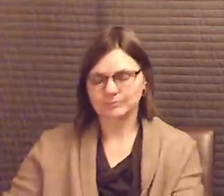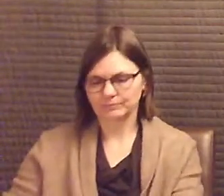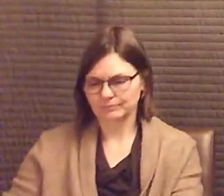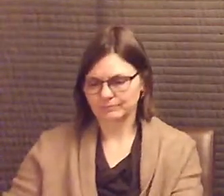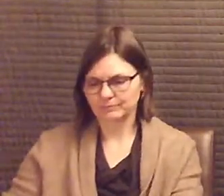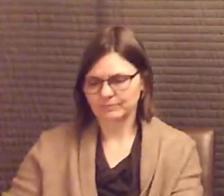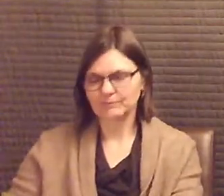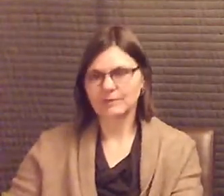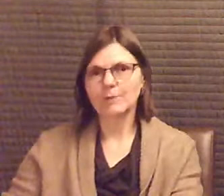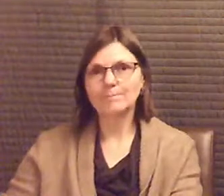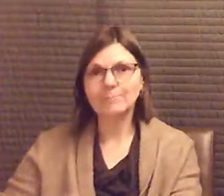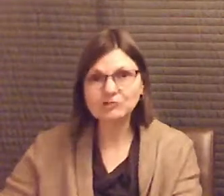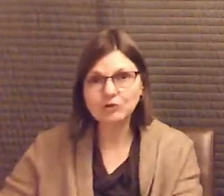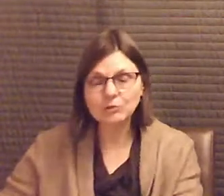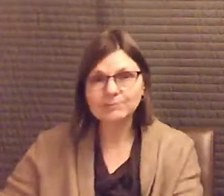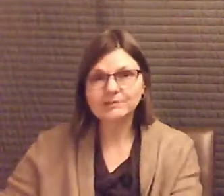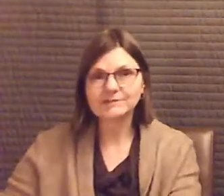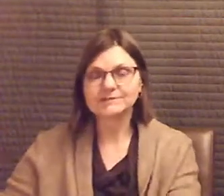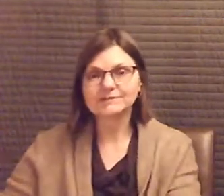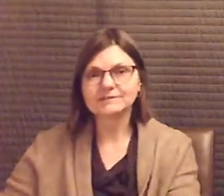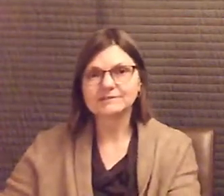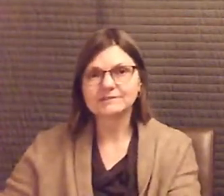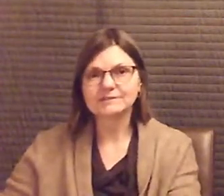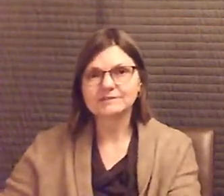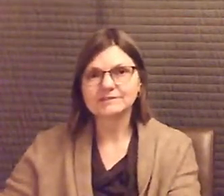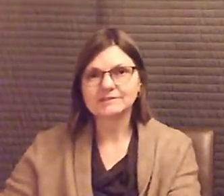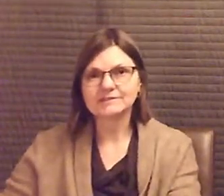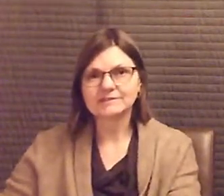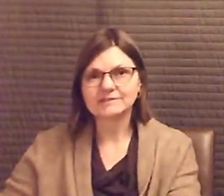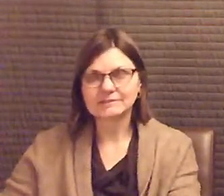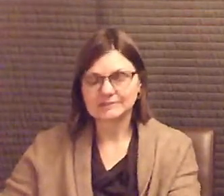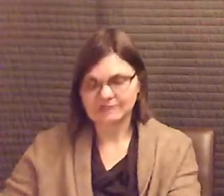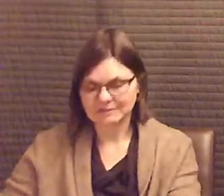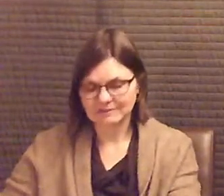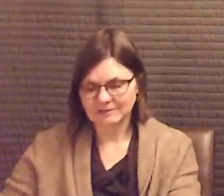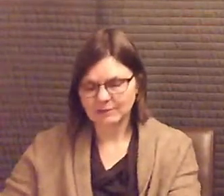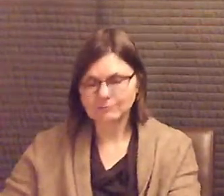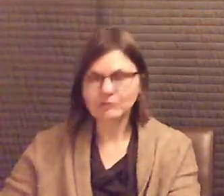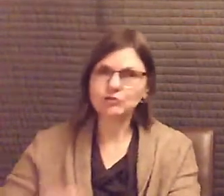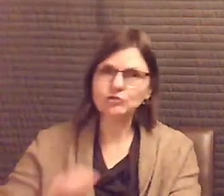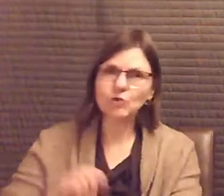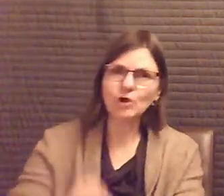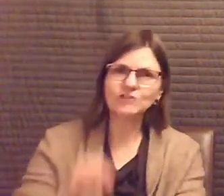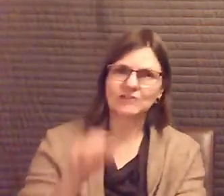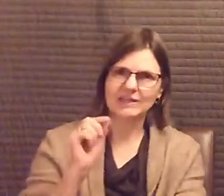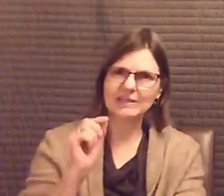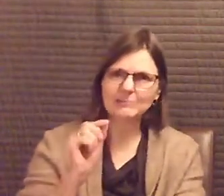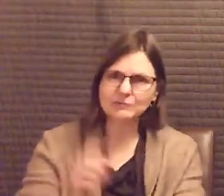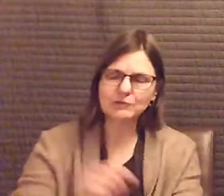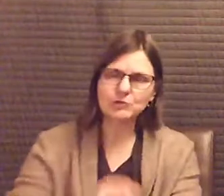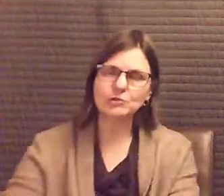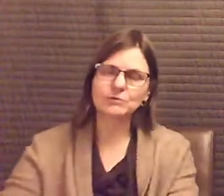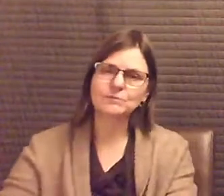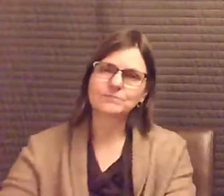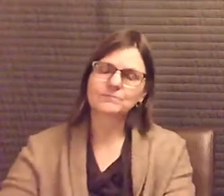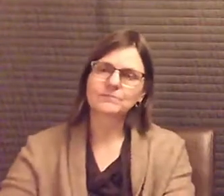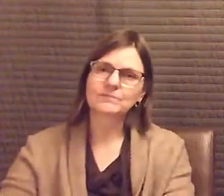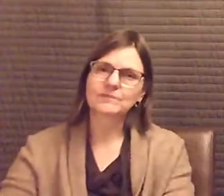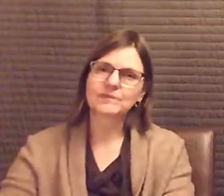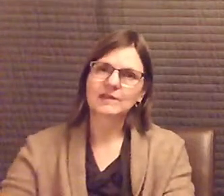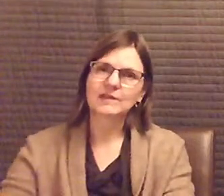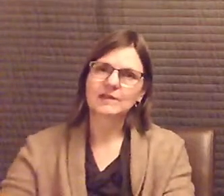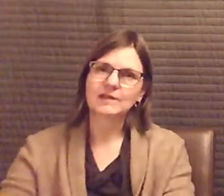be a paso les derby in any of you dat we nooit in iemand van u een